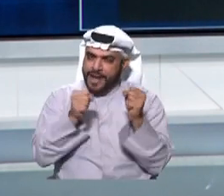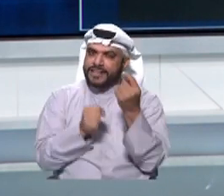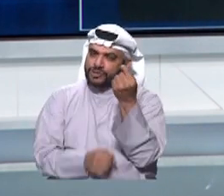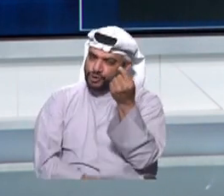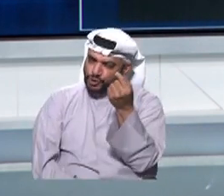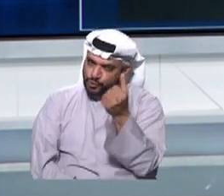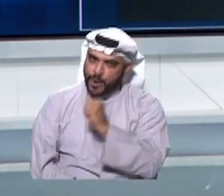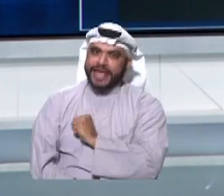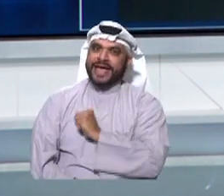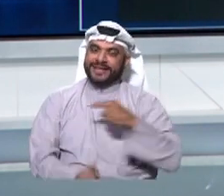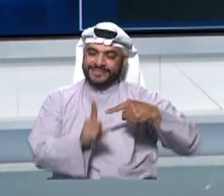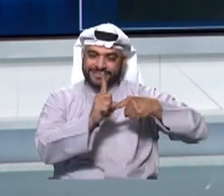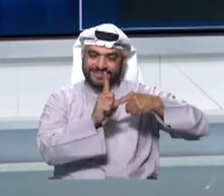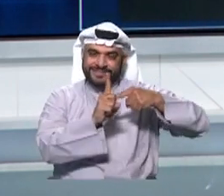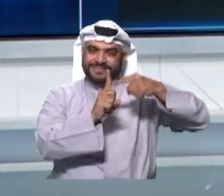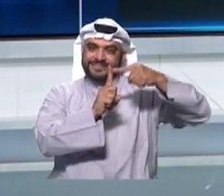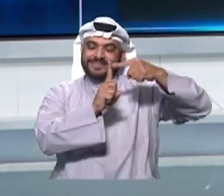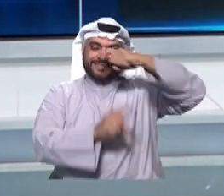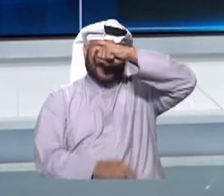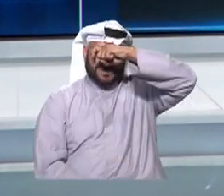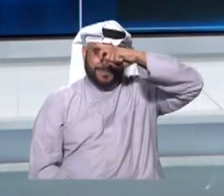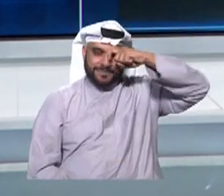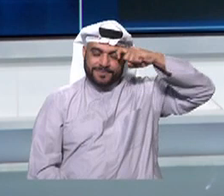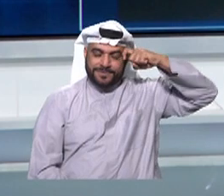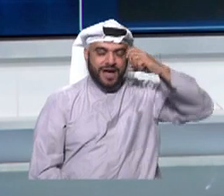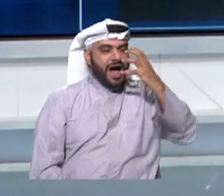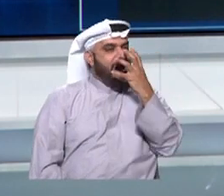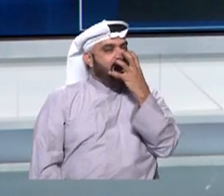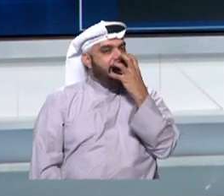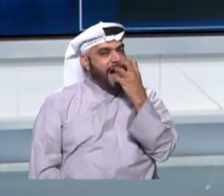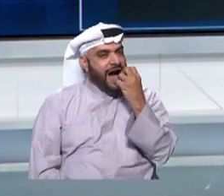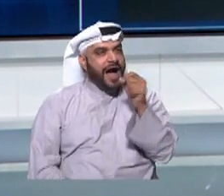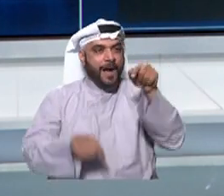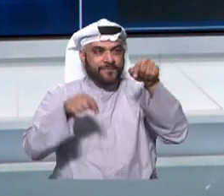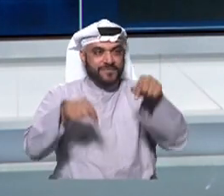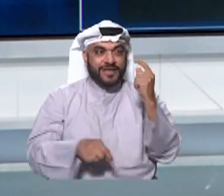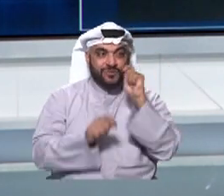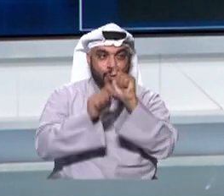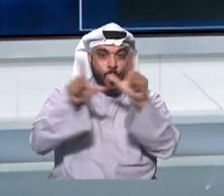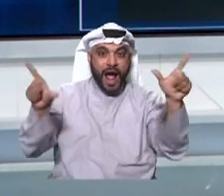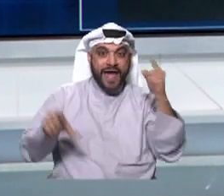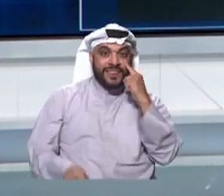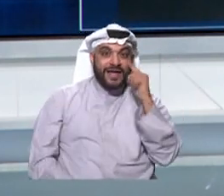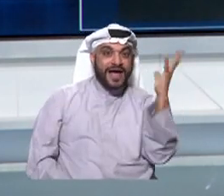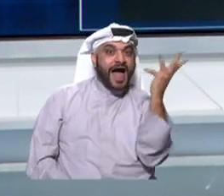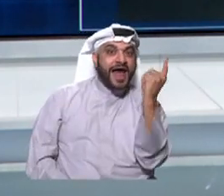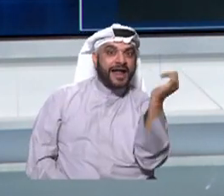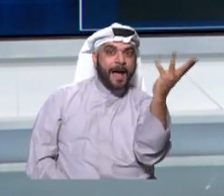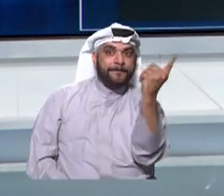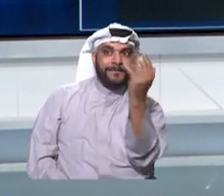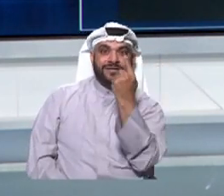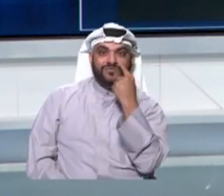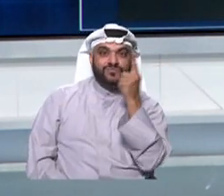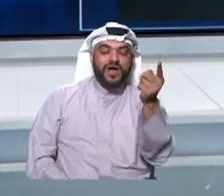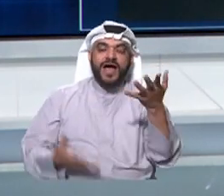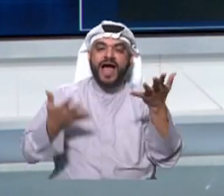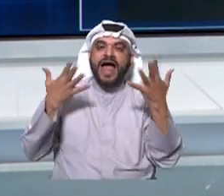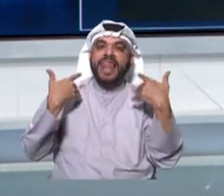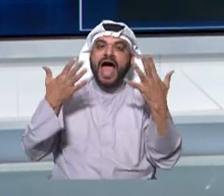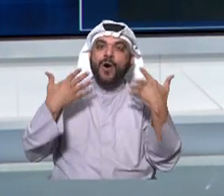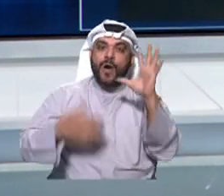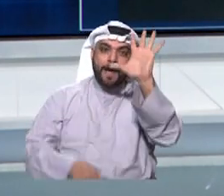غائمة جزئيا على بعض المناطق، ورياح تتحول هذه الليلة إلى جنوبية شرقية خفيفة إلى معتدلة